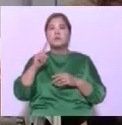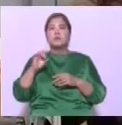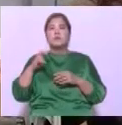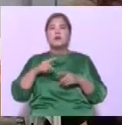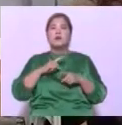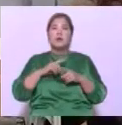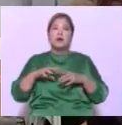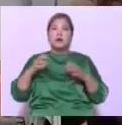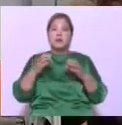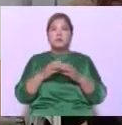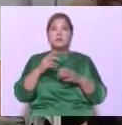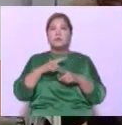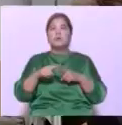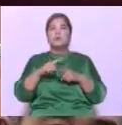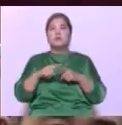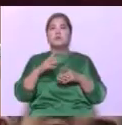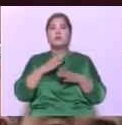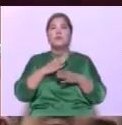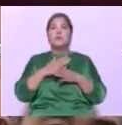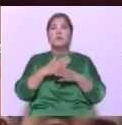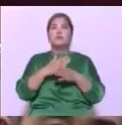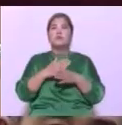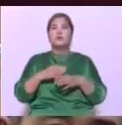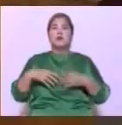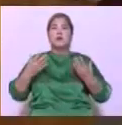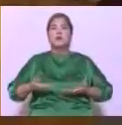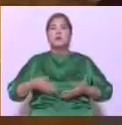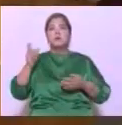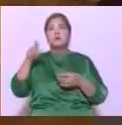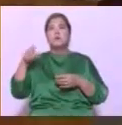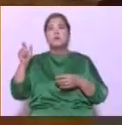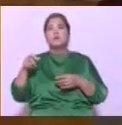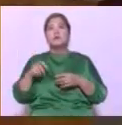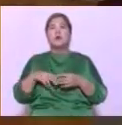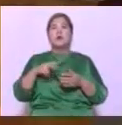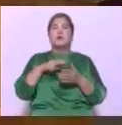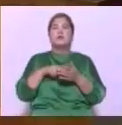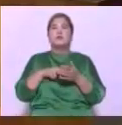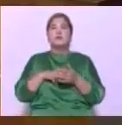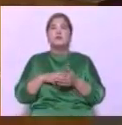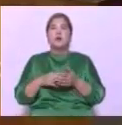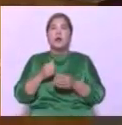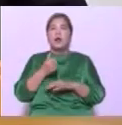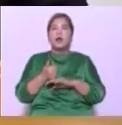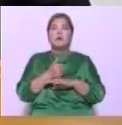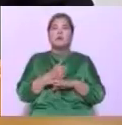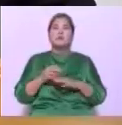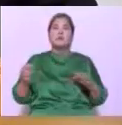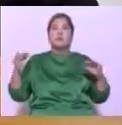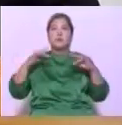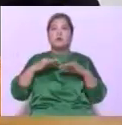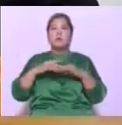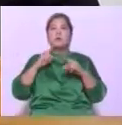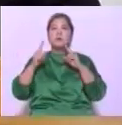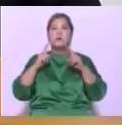Скорой помощи жители села дали положительную оценку отчёту Акима после собрания глава города прол